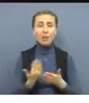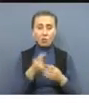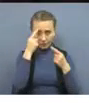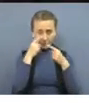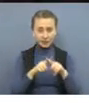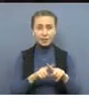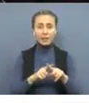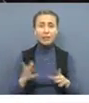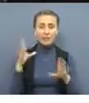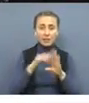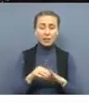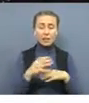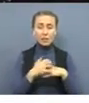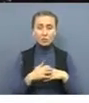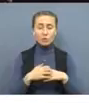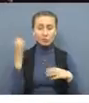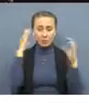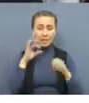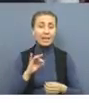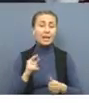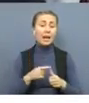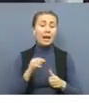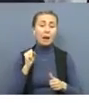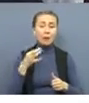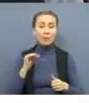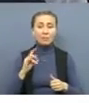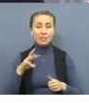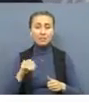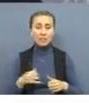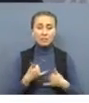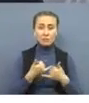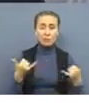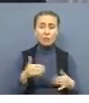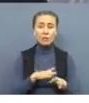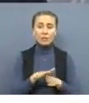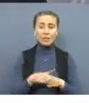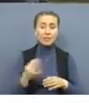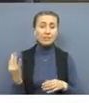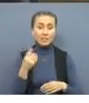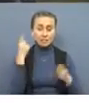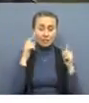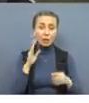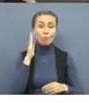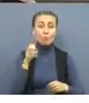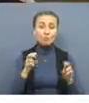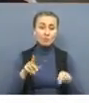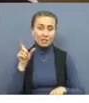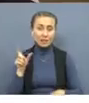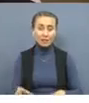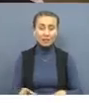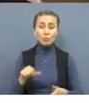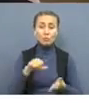внедряемые в стенах Кокшетауского университета имени Абая Мырзахметова, позволят реализовать интересные идеи будущих специалистов.